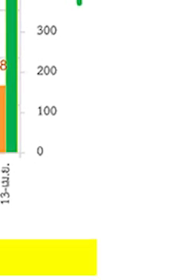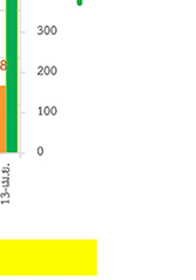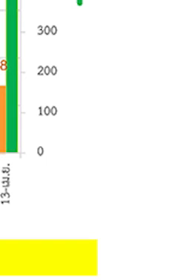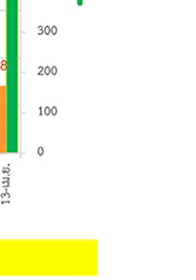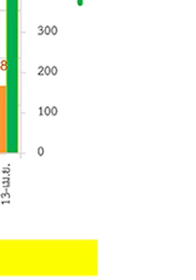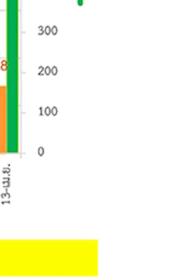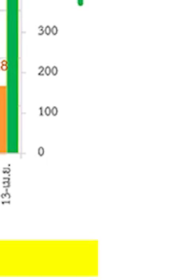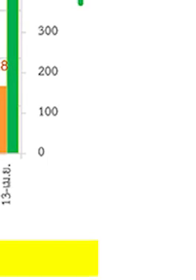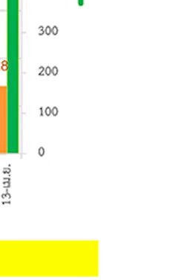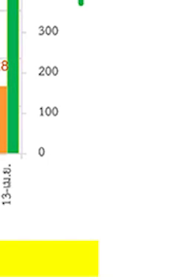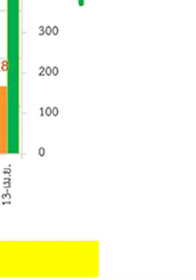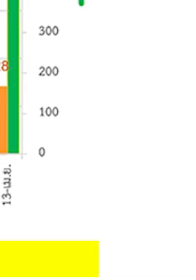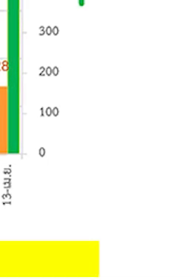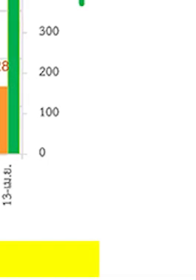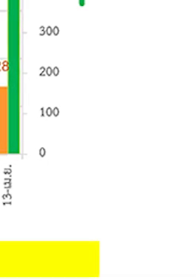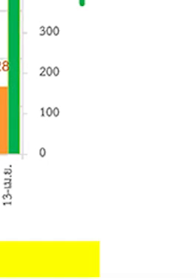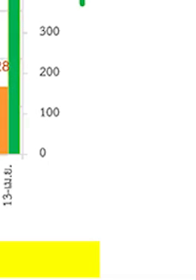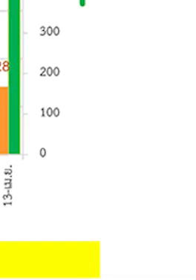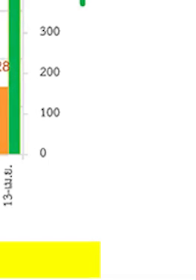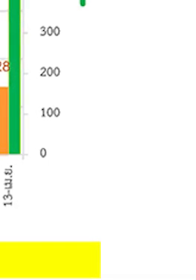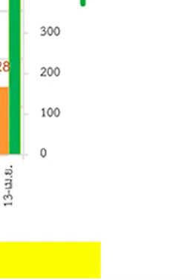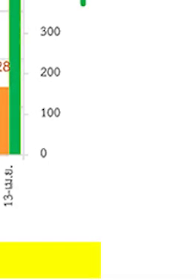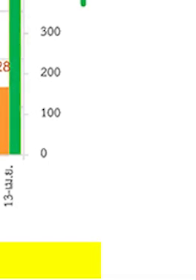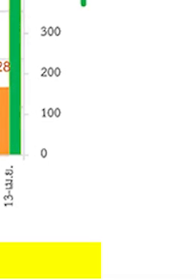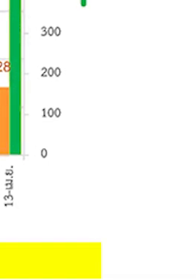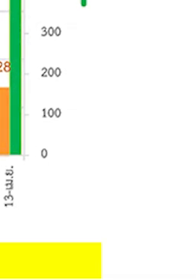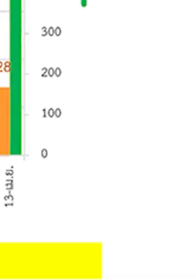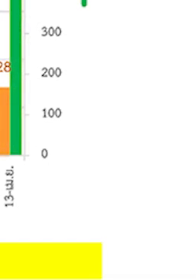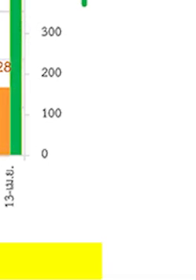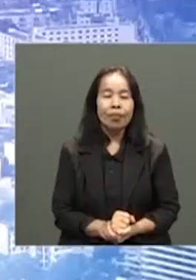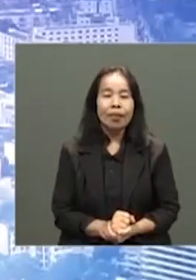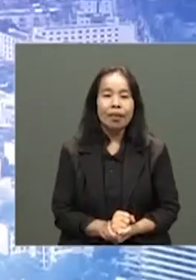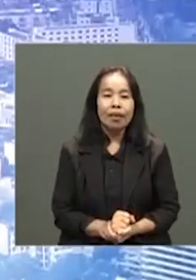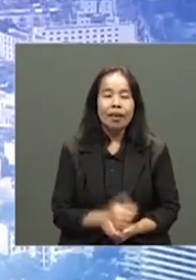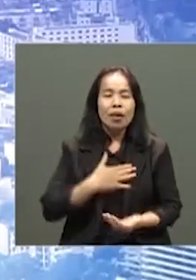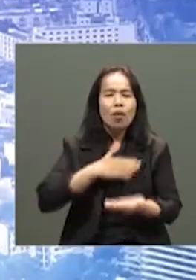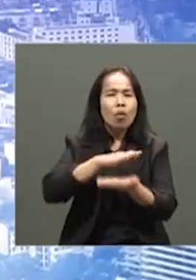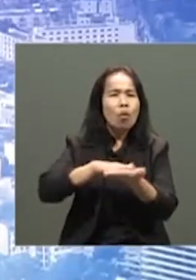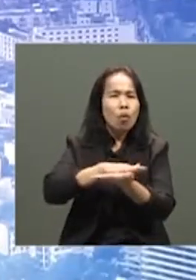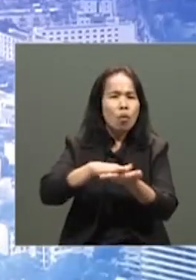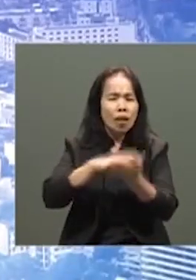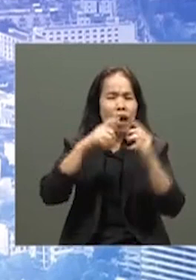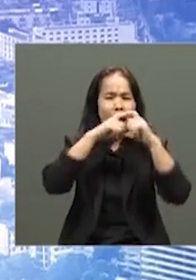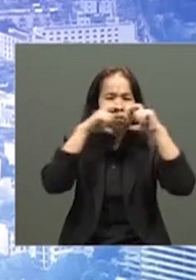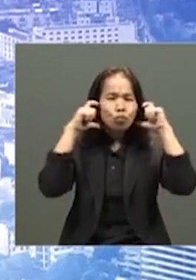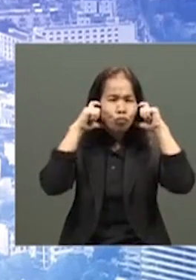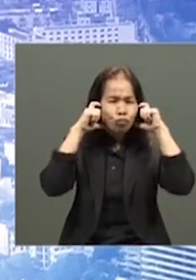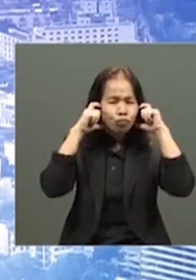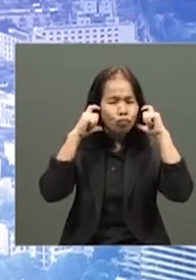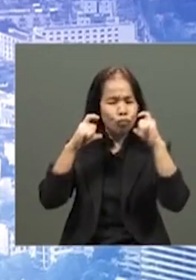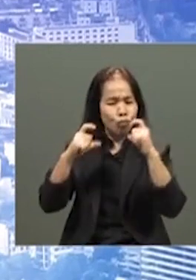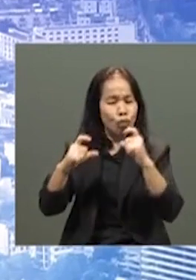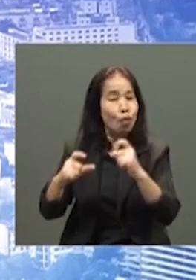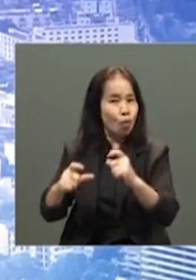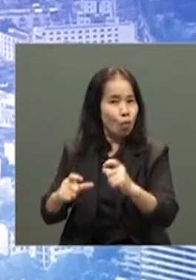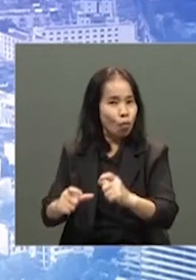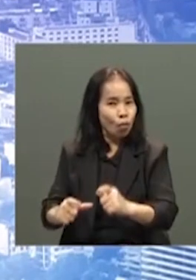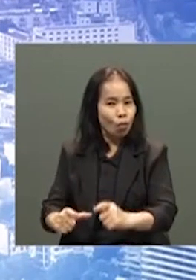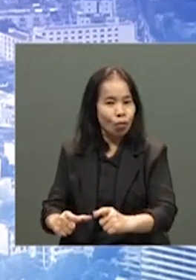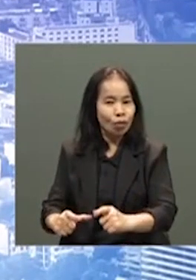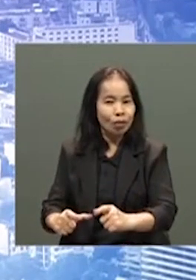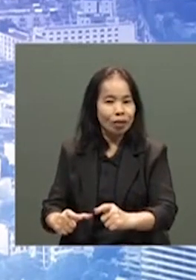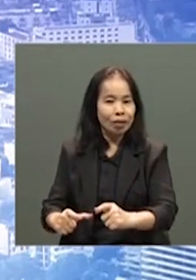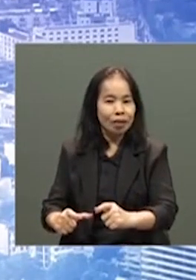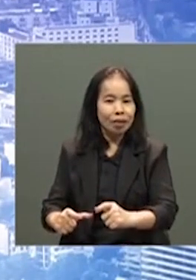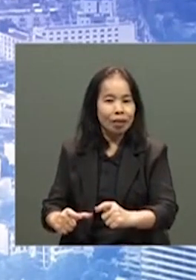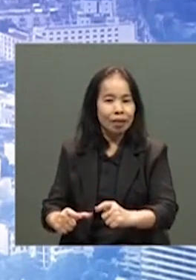จิตรระนองสิงห์บุรีและอ่างทองนายแพทย์ทวีสินวิษณุโยธินโฆษกศูนย์บริหารสถ